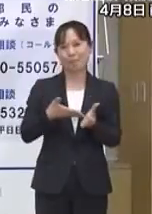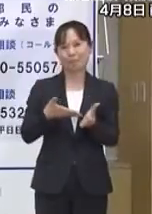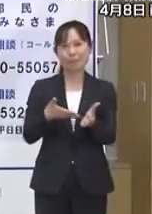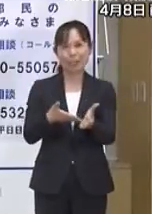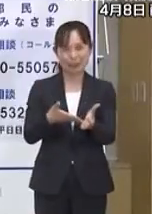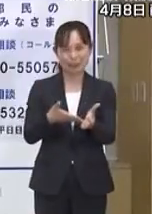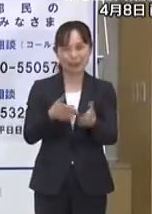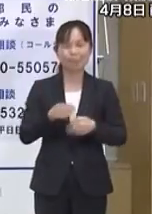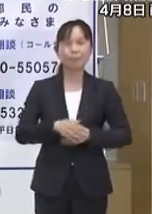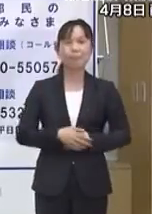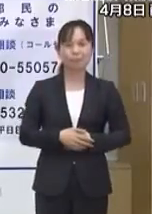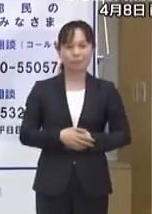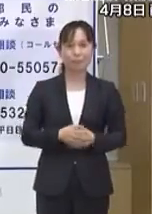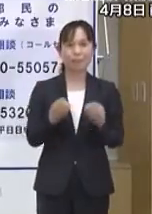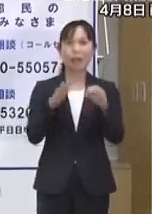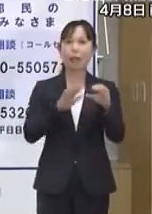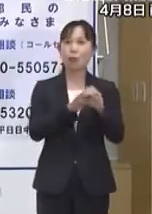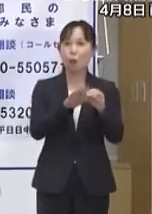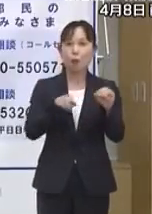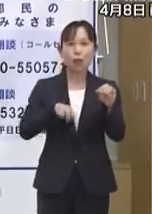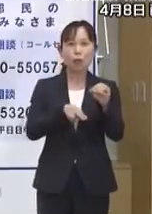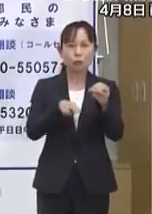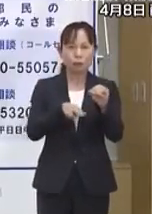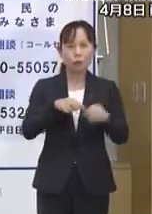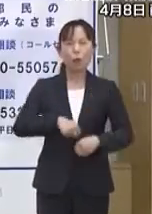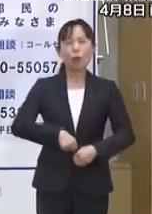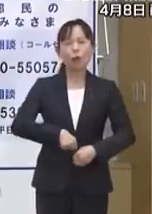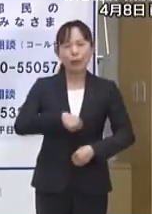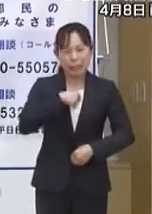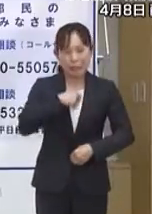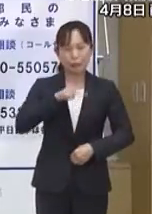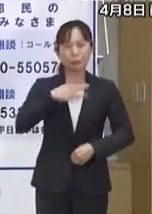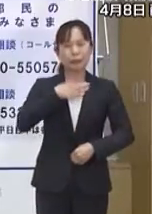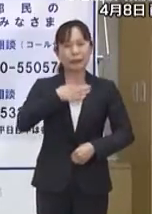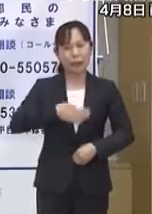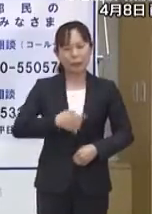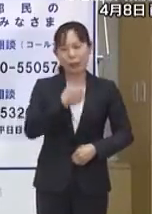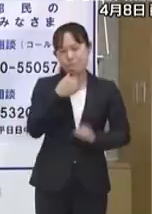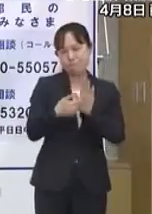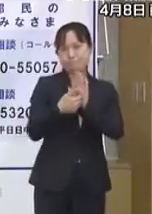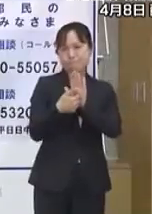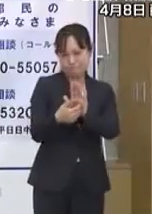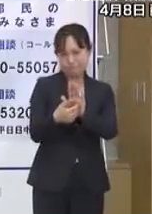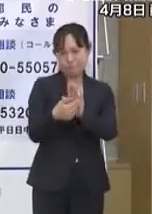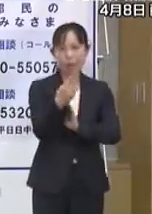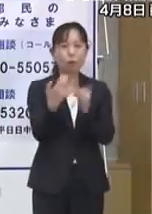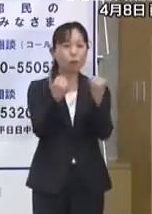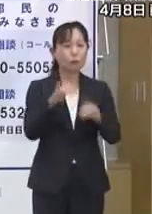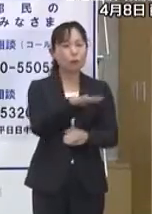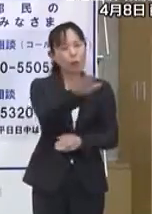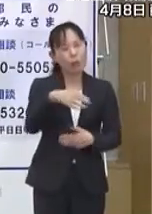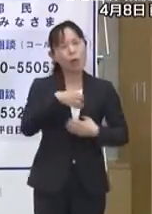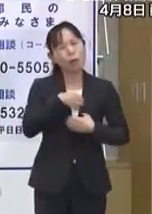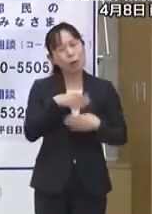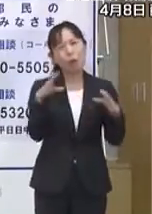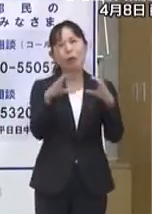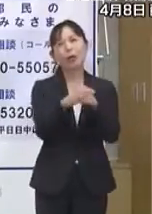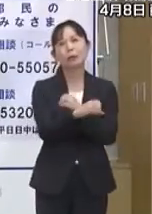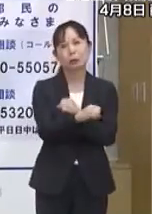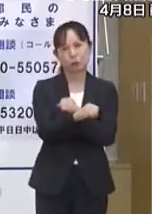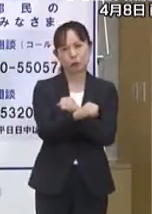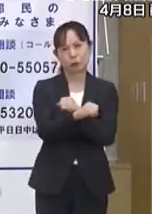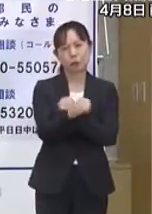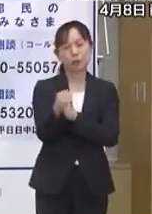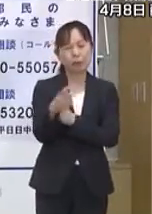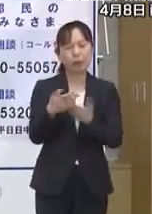おりますし新型コロナウイルスを正しくお袖都民の皆さんの不安を解消するそして1日も